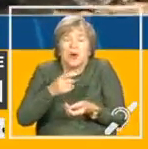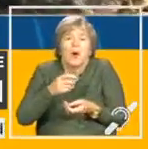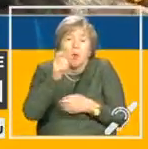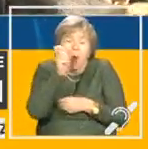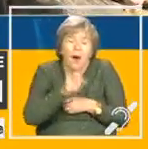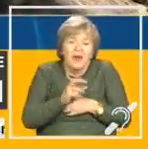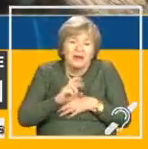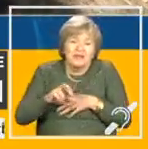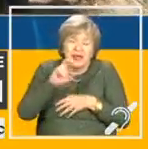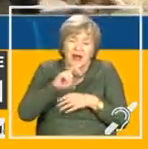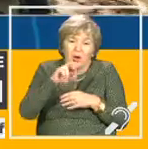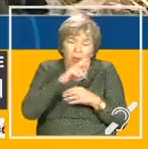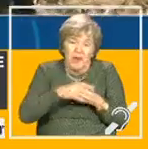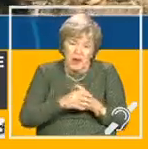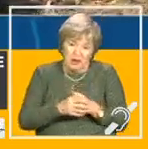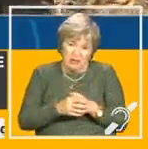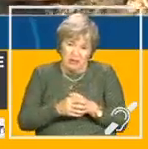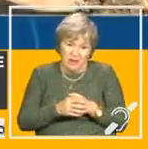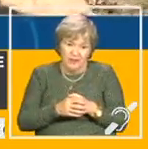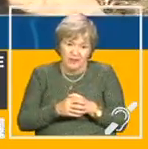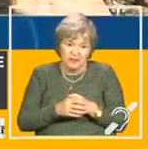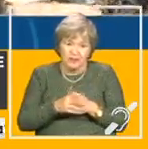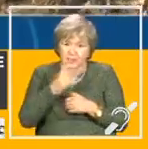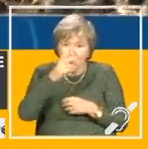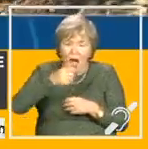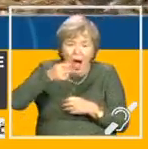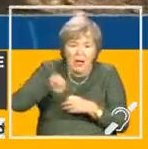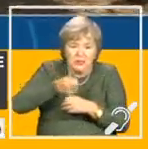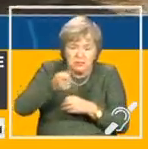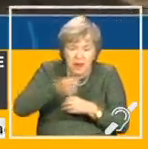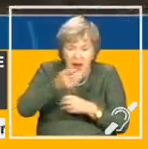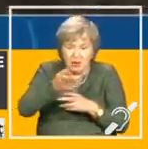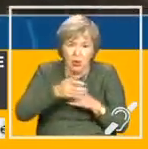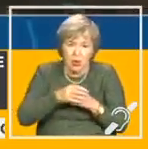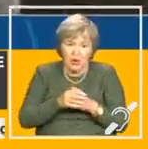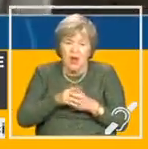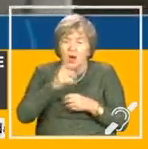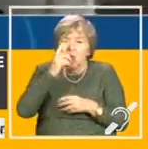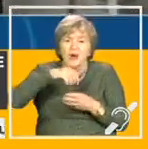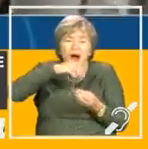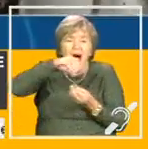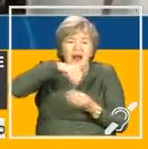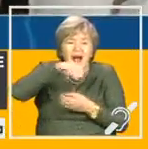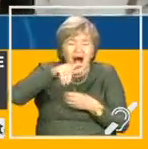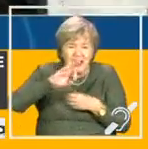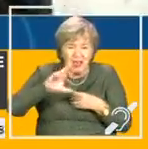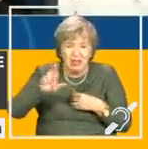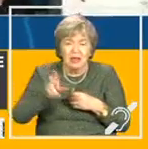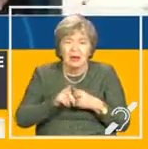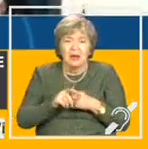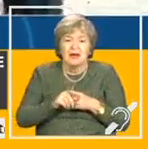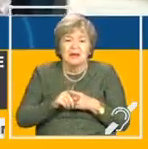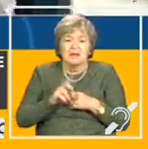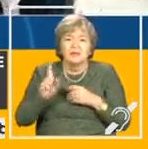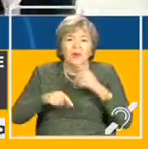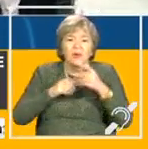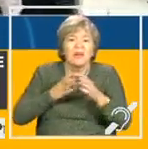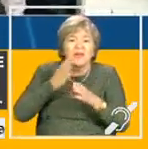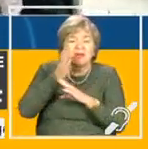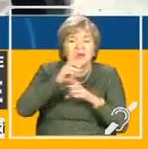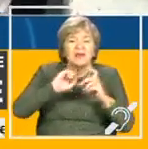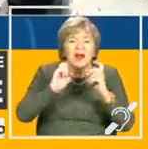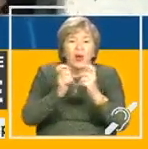recuperate. Văd un aspirator, acolo este un aragaz. Vrem să și intrăm acum în curtea unuia